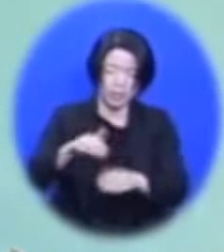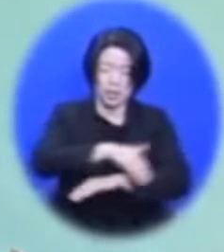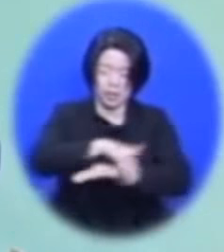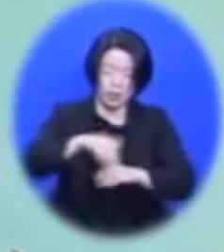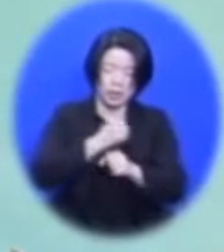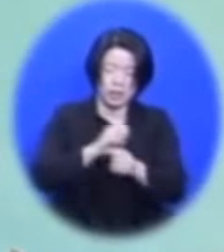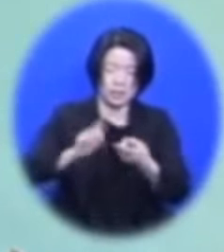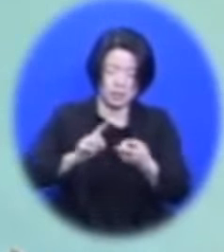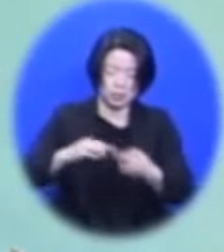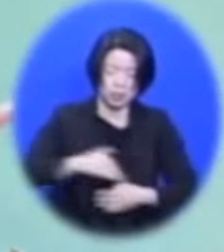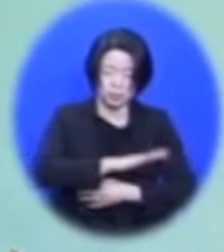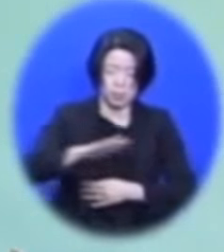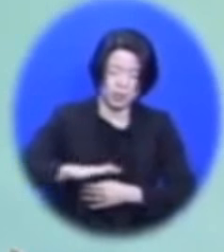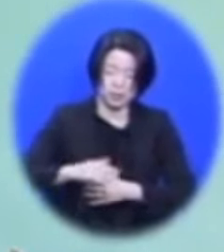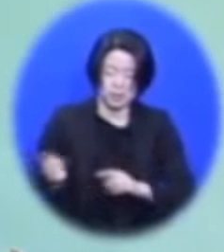대로 우리를